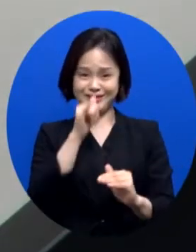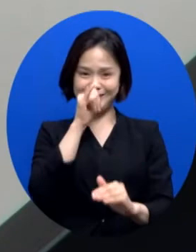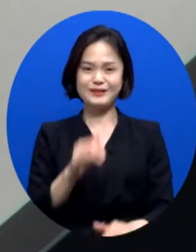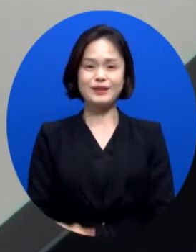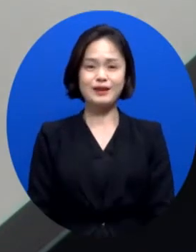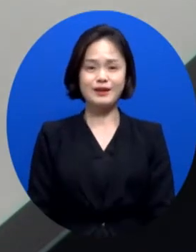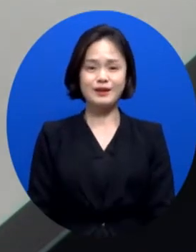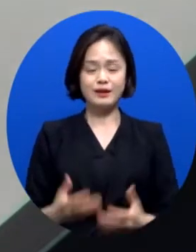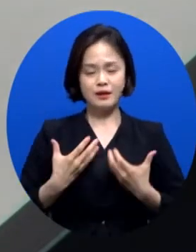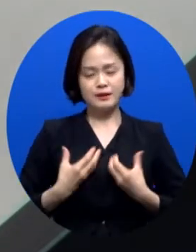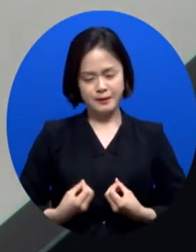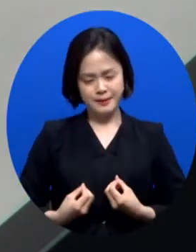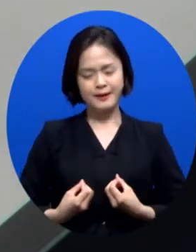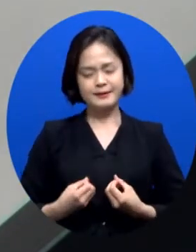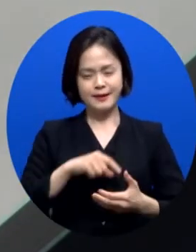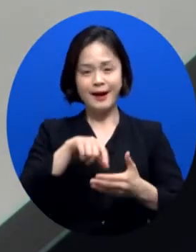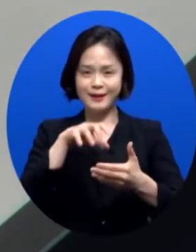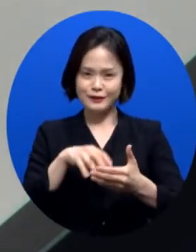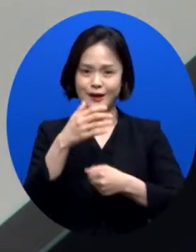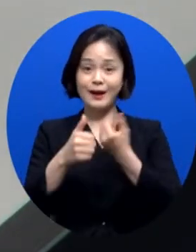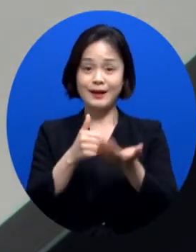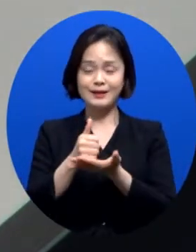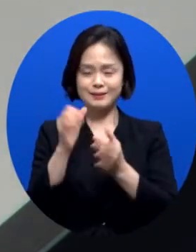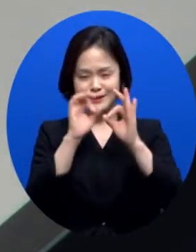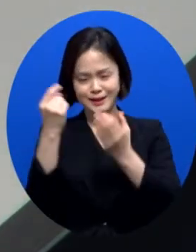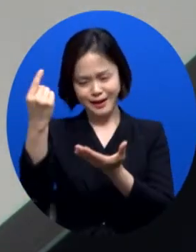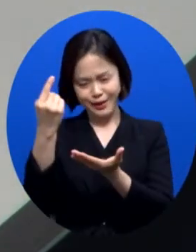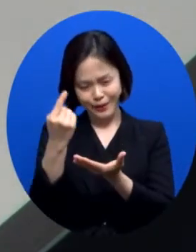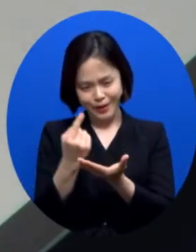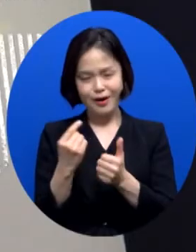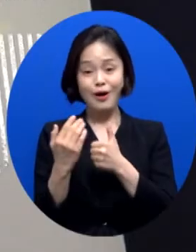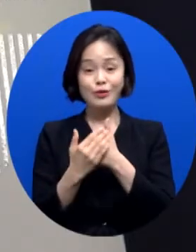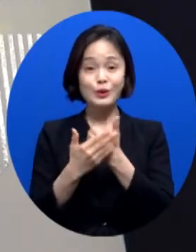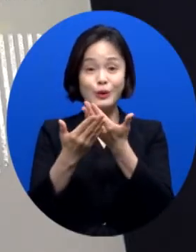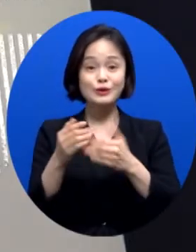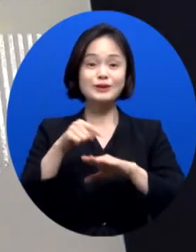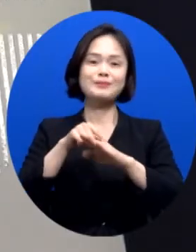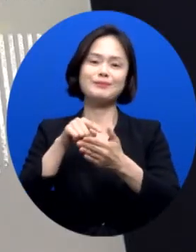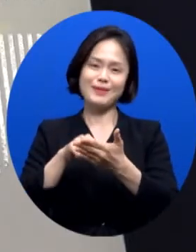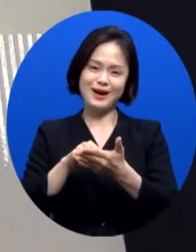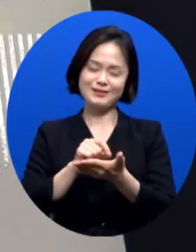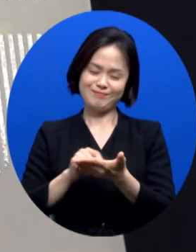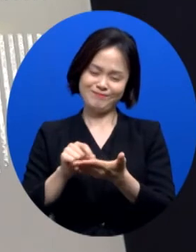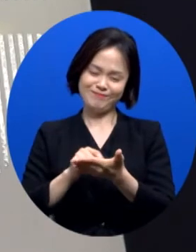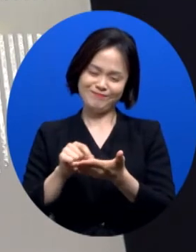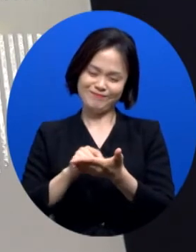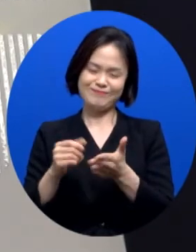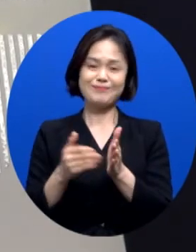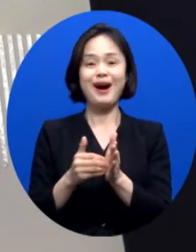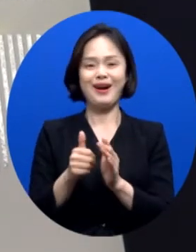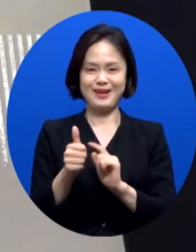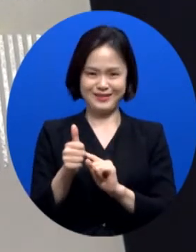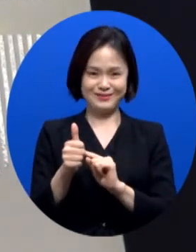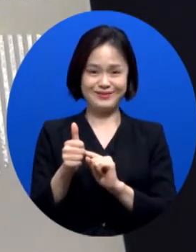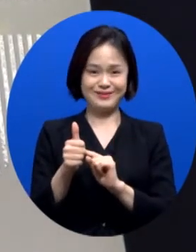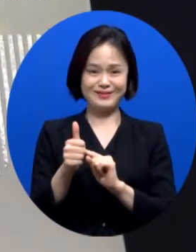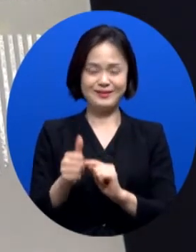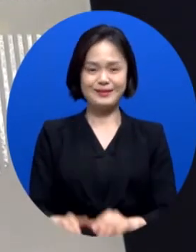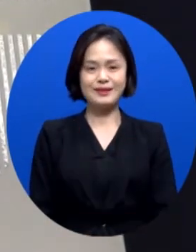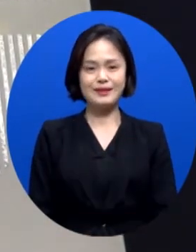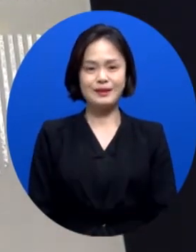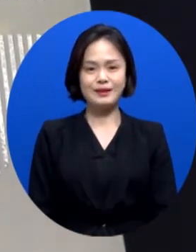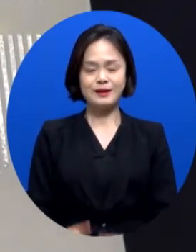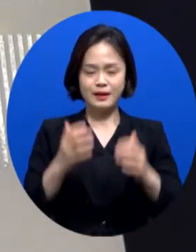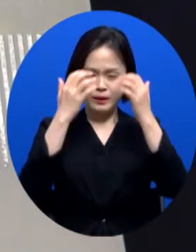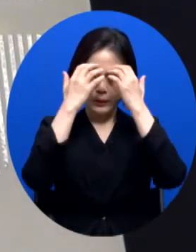인생에도 친히 찾아가 위로하시는 하나님의 마음을 책에 궁극적으로 담고 싶었던 저자. 고난 가득한